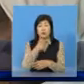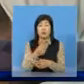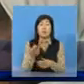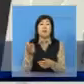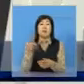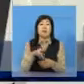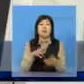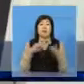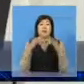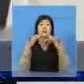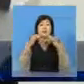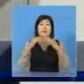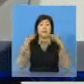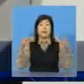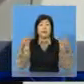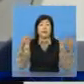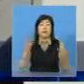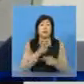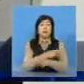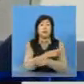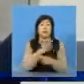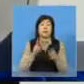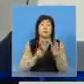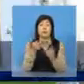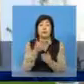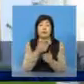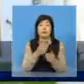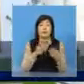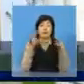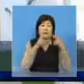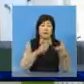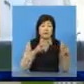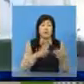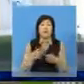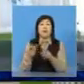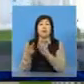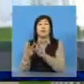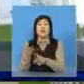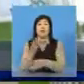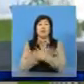ғимарат салынбақ. Алғашқысы диагностикаға негізделсе, екінші ғимарат оңалту